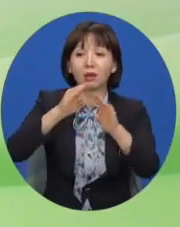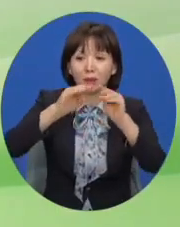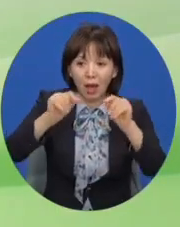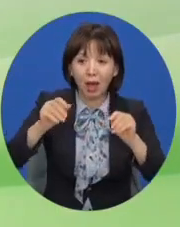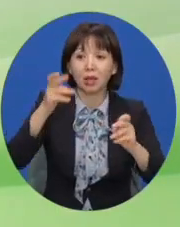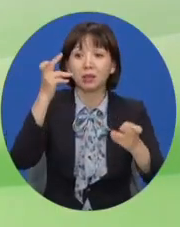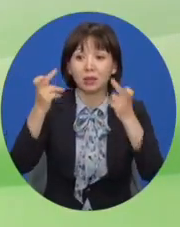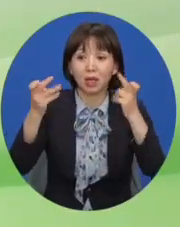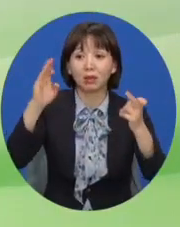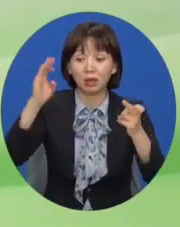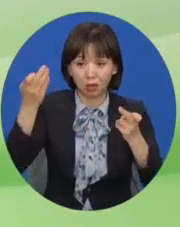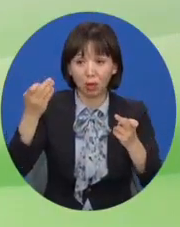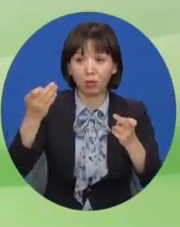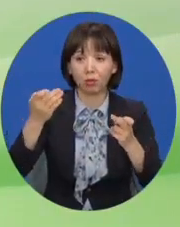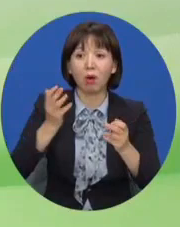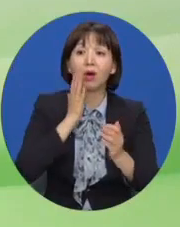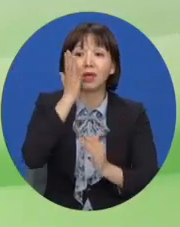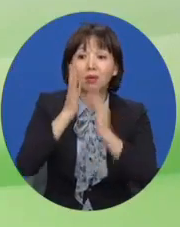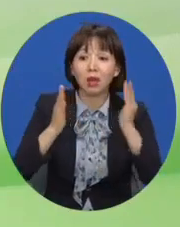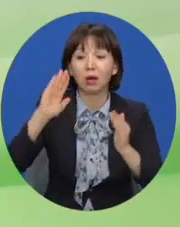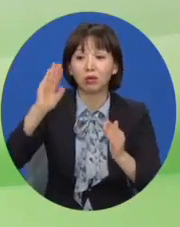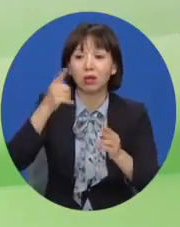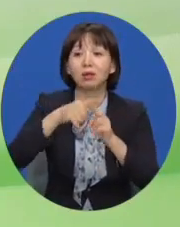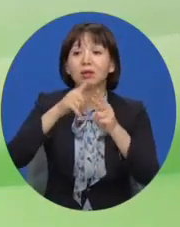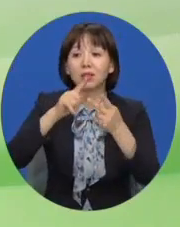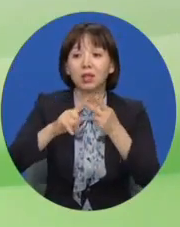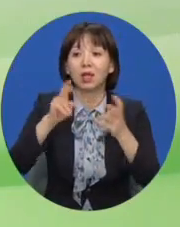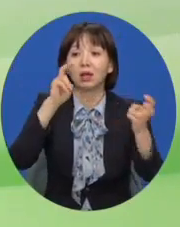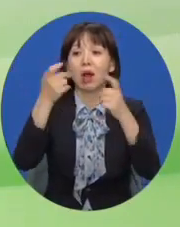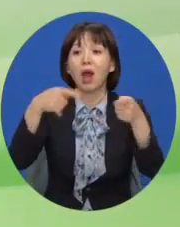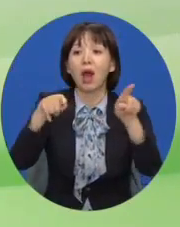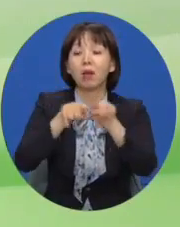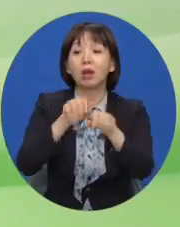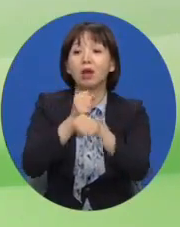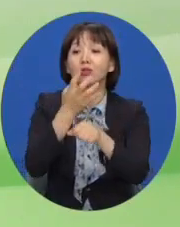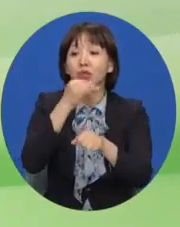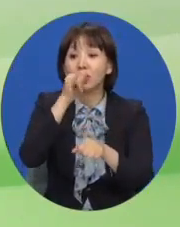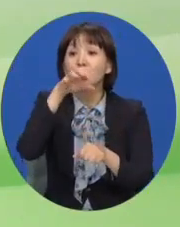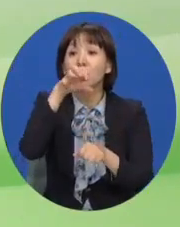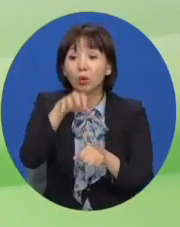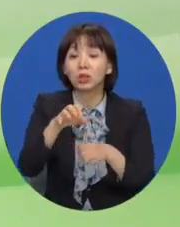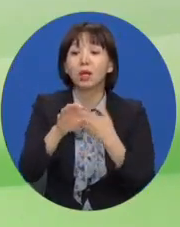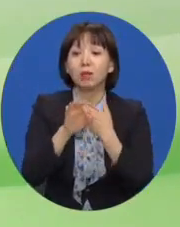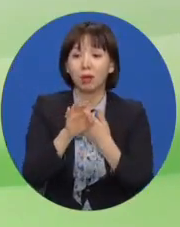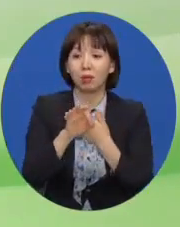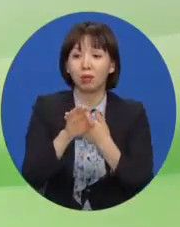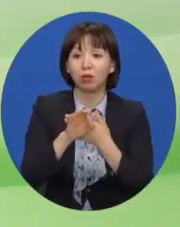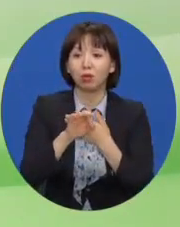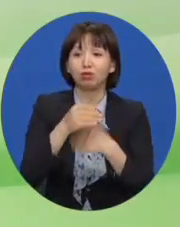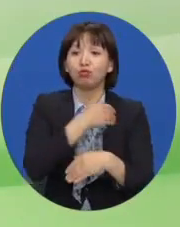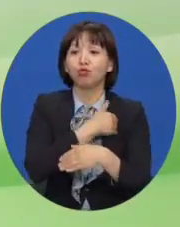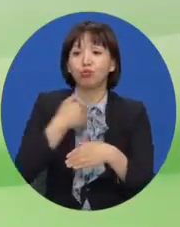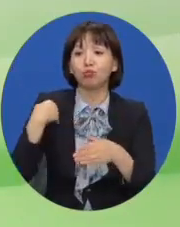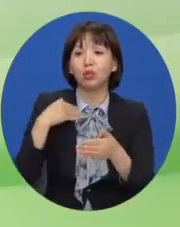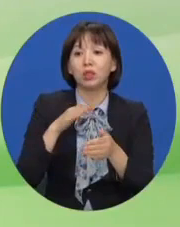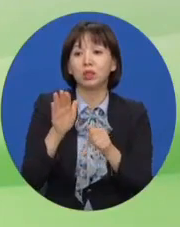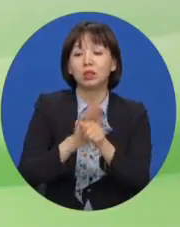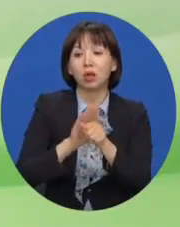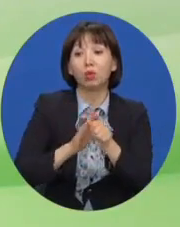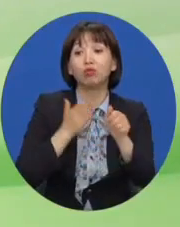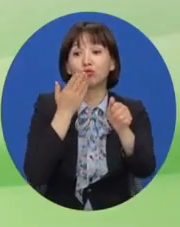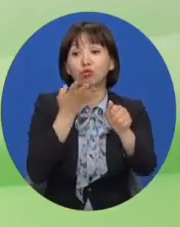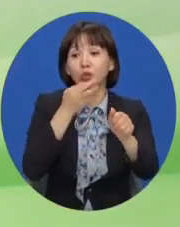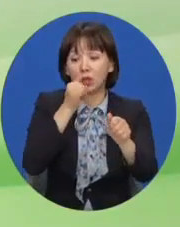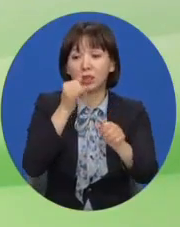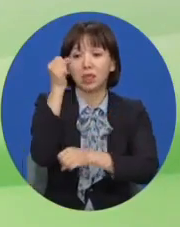됐든 임야가 됐든 그 기업과 함께 공존할 수 있는 곳이라면 우리가 마음껏 제공할 수 있는 그런 틀을